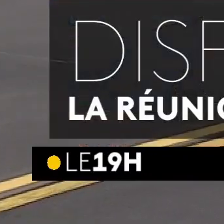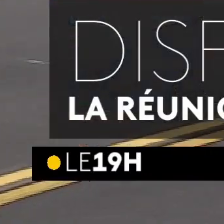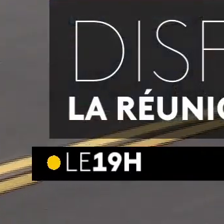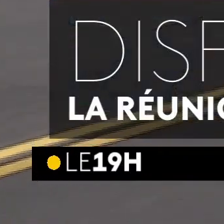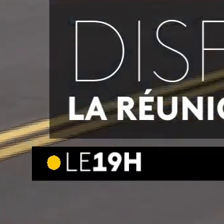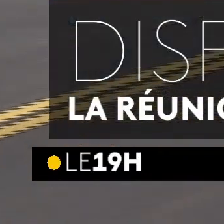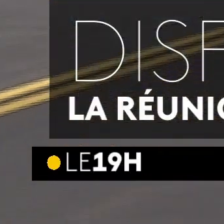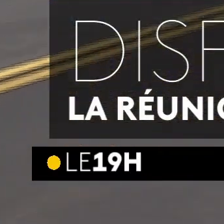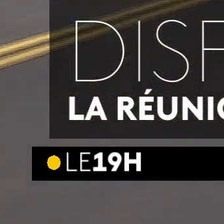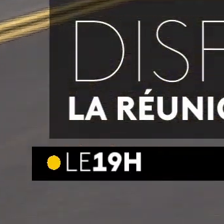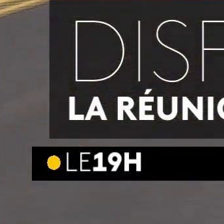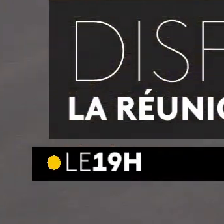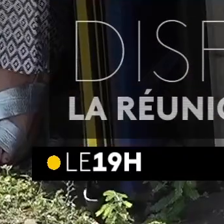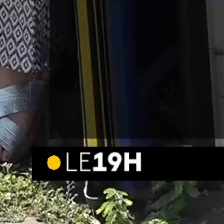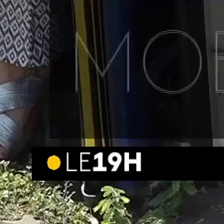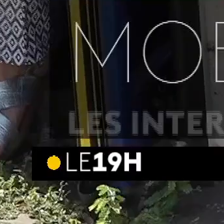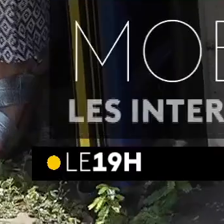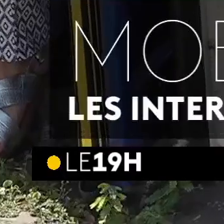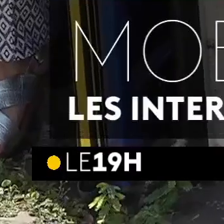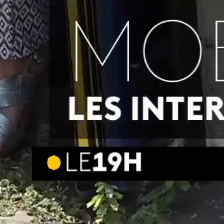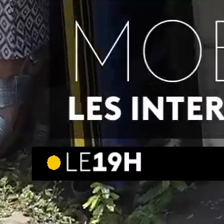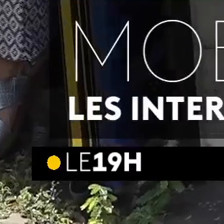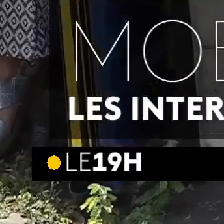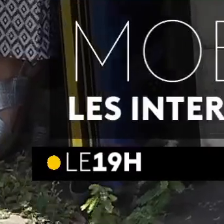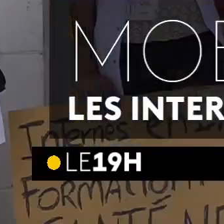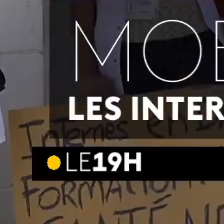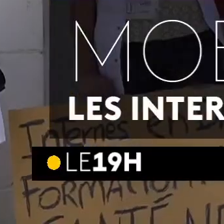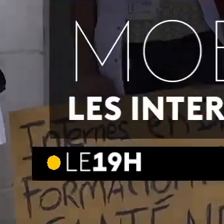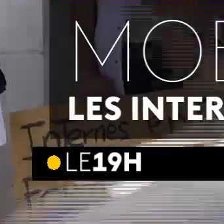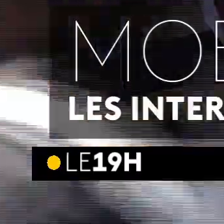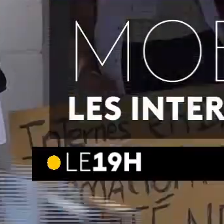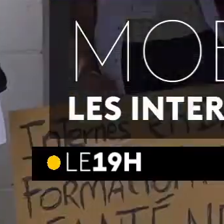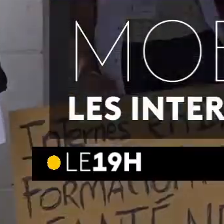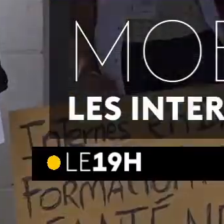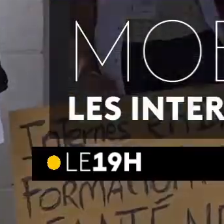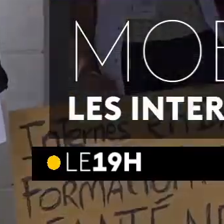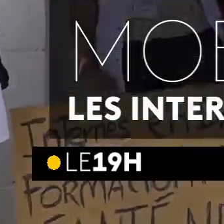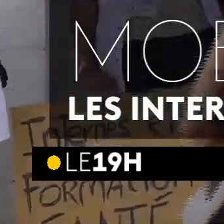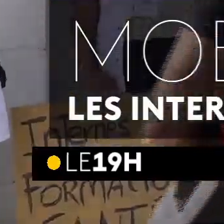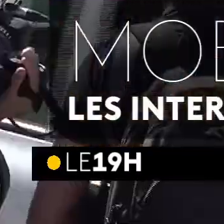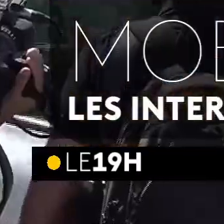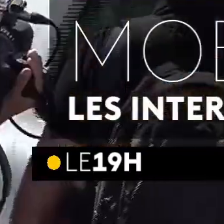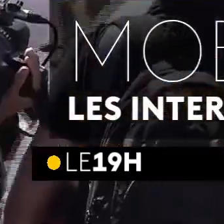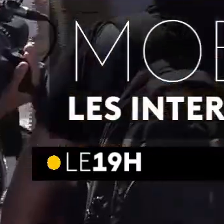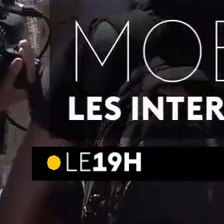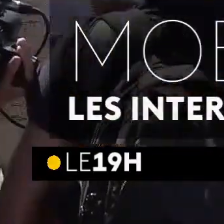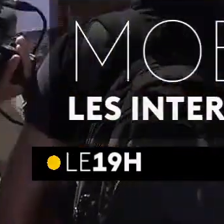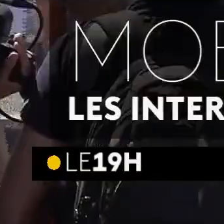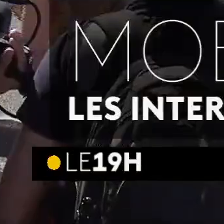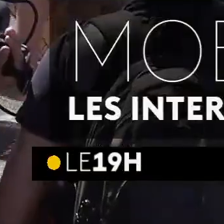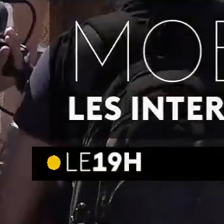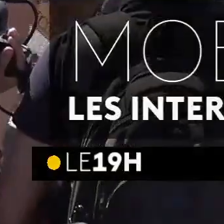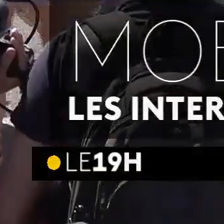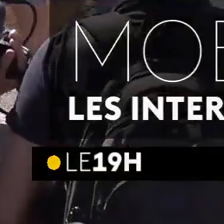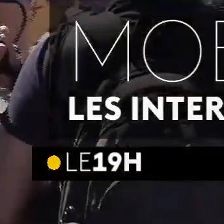cet après-midi à Pierrefonds. Les internes en médecine sont en grève contre la 4e année d'internat dans les déserts médicaux. Ils protestent